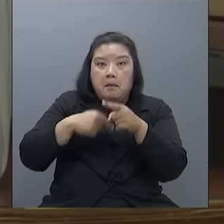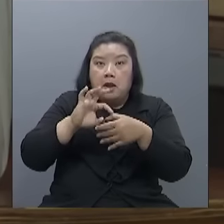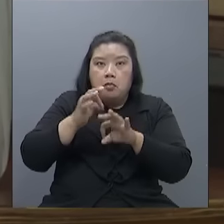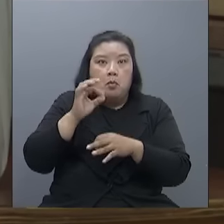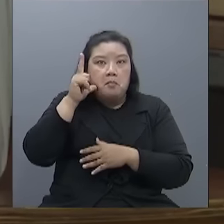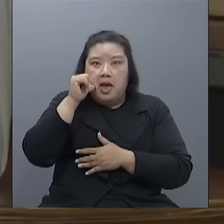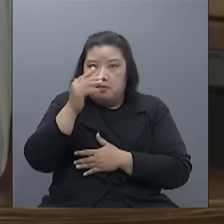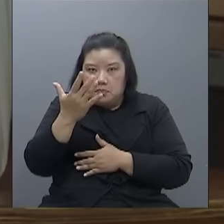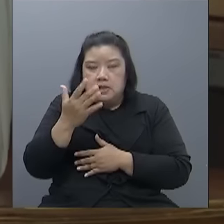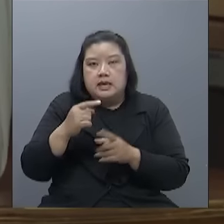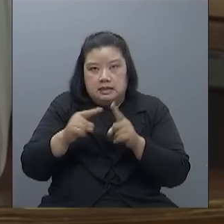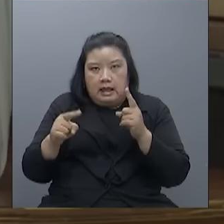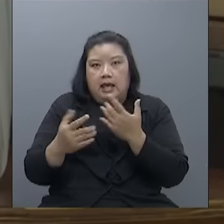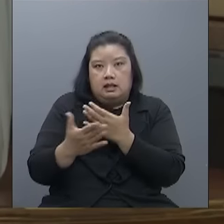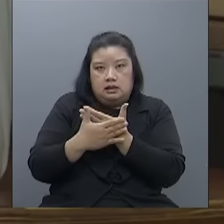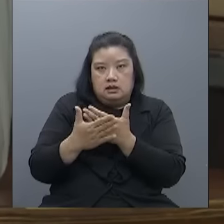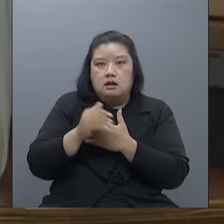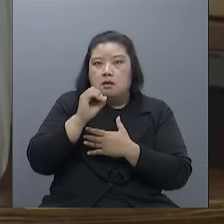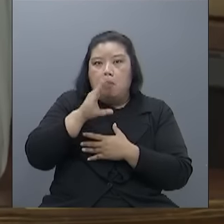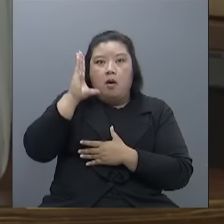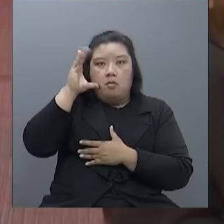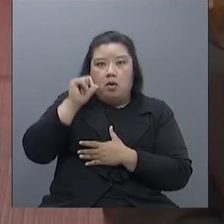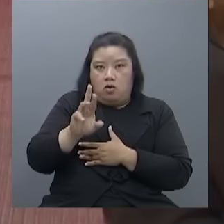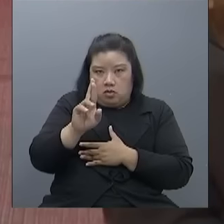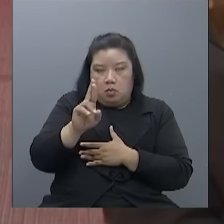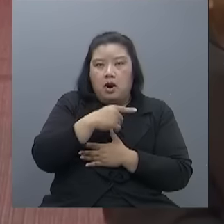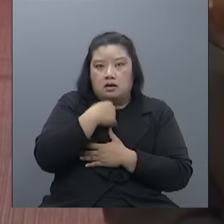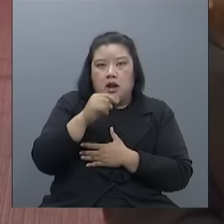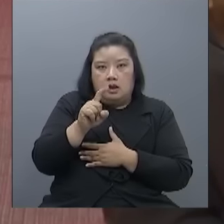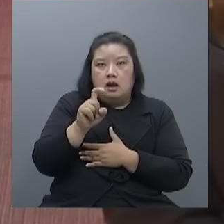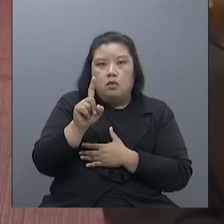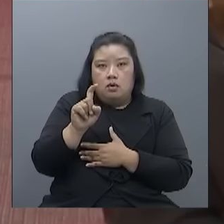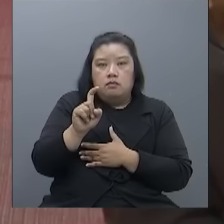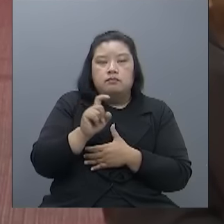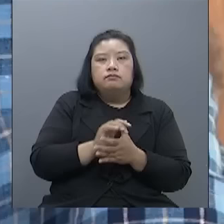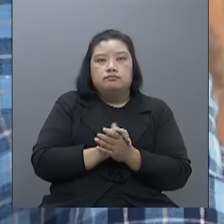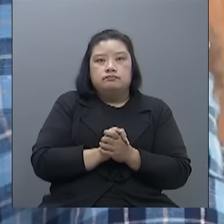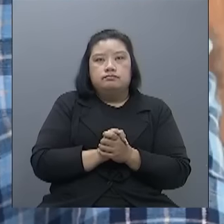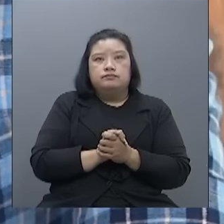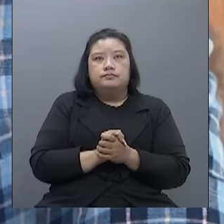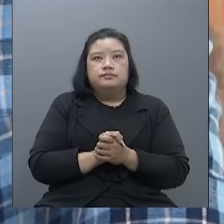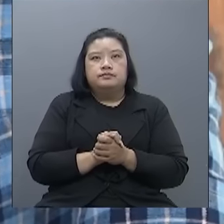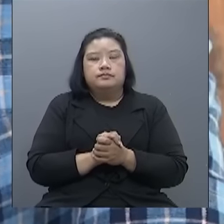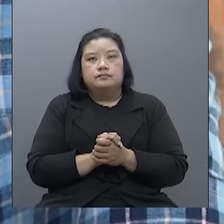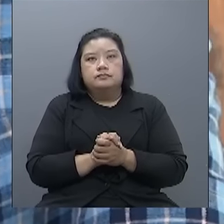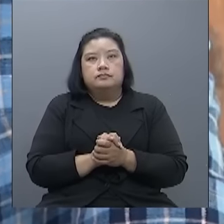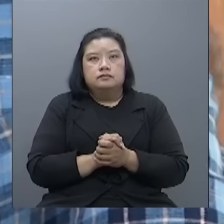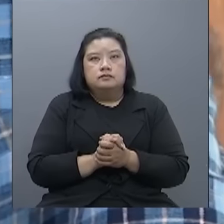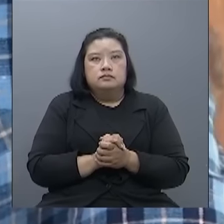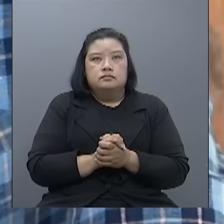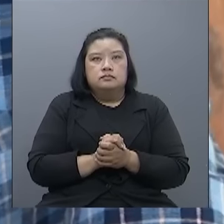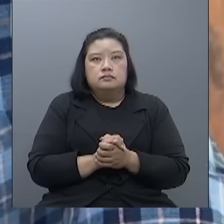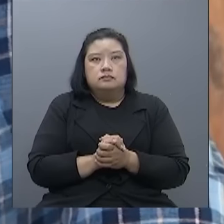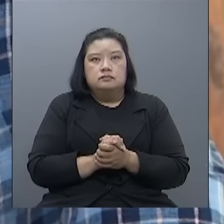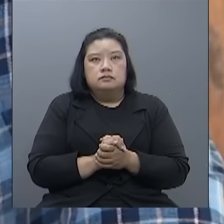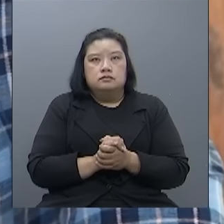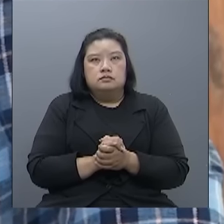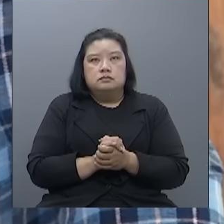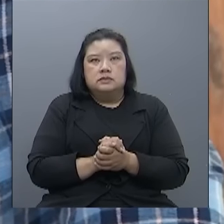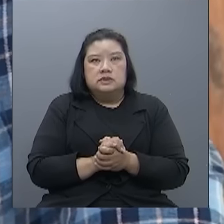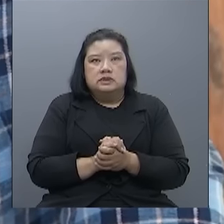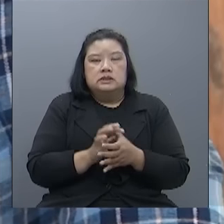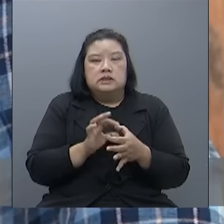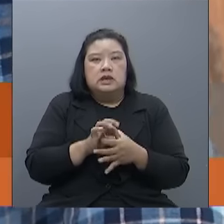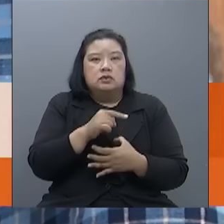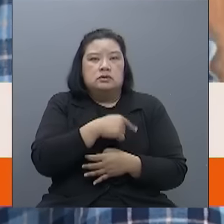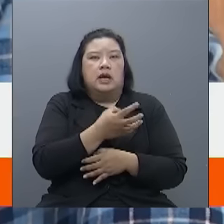แล้วก็มีการเตือนให้พ่อนั้นระวังตัวมาตลอดค่ะ แต่น้อยใจว่าพ่อเนี่ยรักลูกส